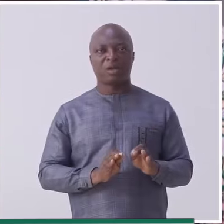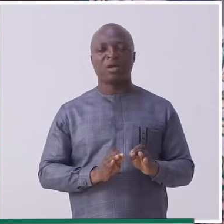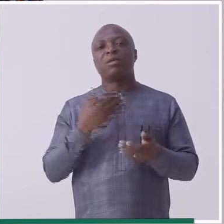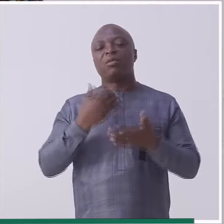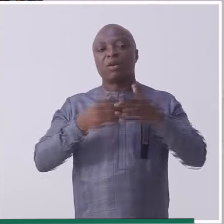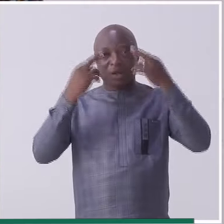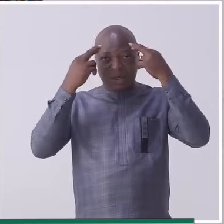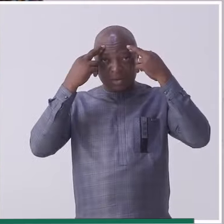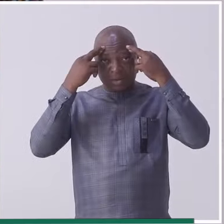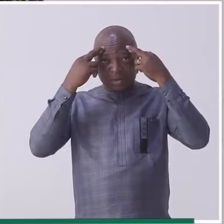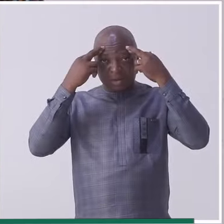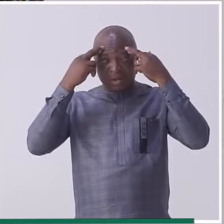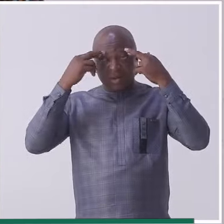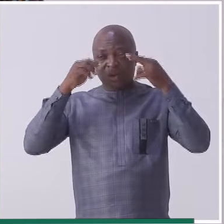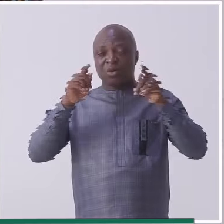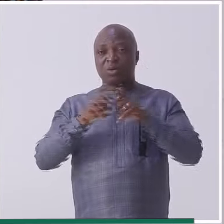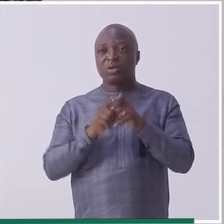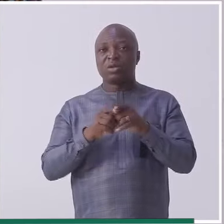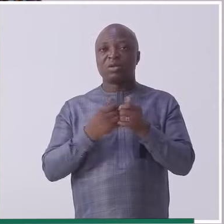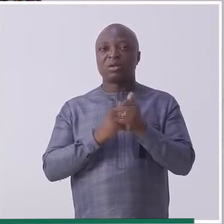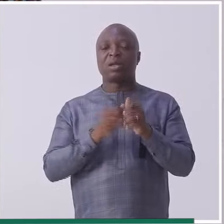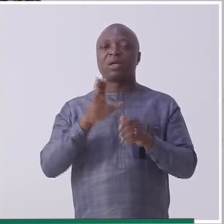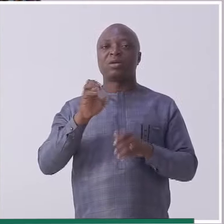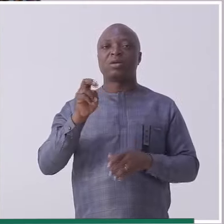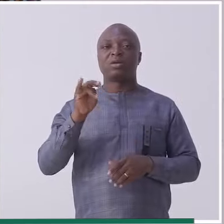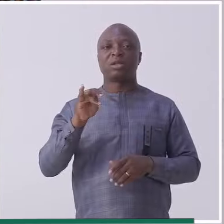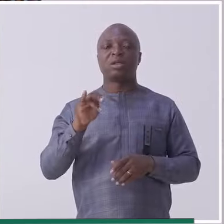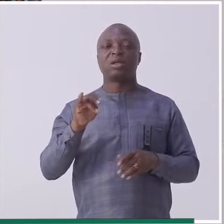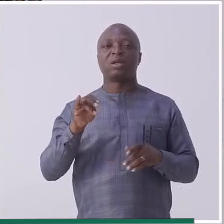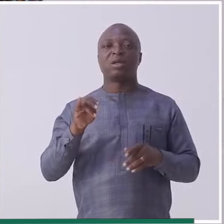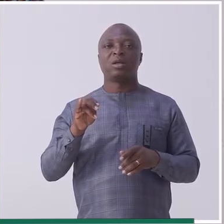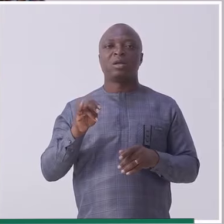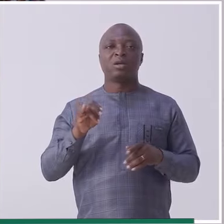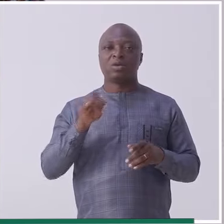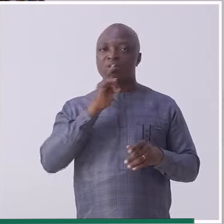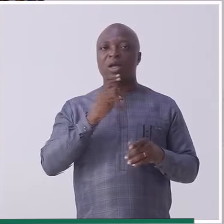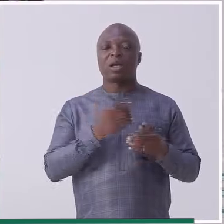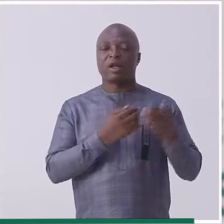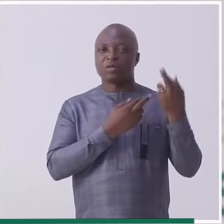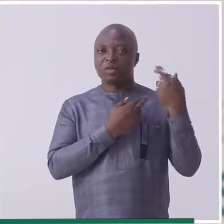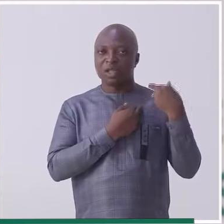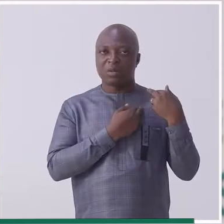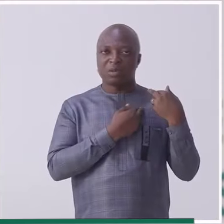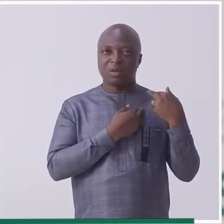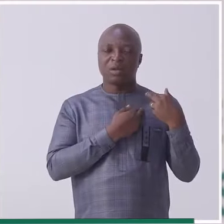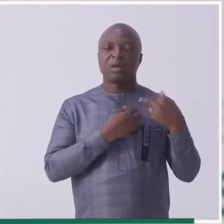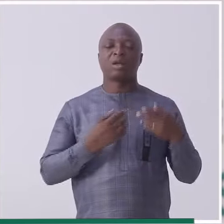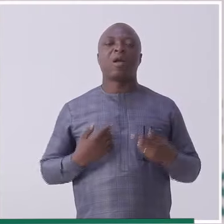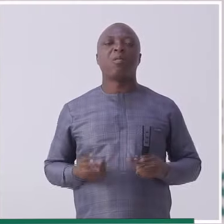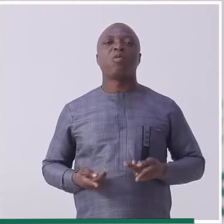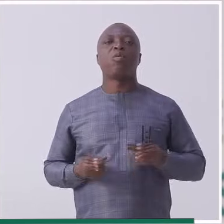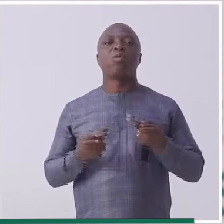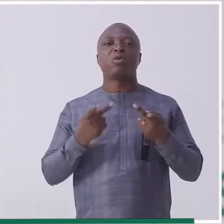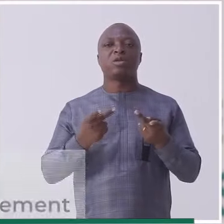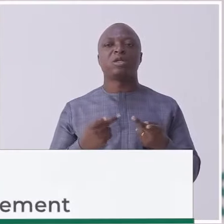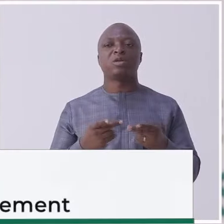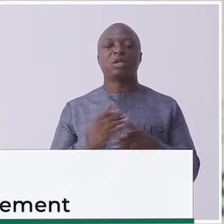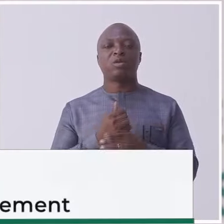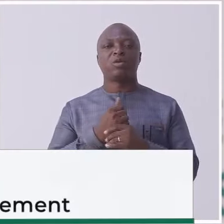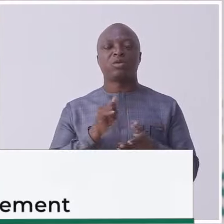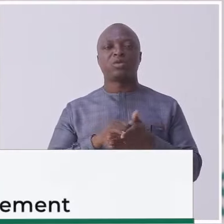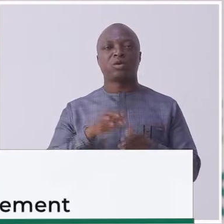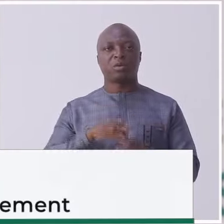vote? Cela relève des attributions de la Commission électorale nationale indépendante qui, ayant proposé la tenue d'un double